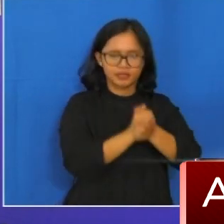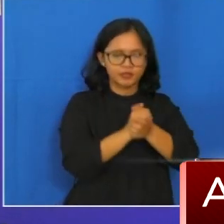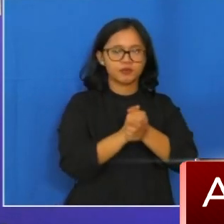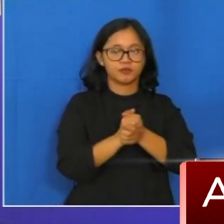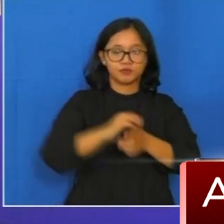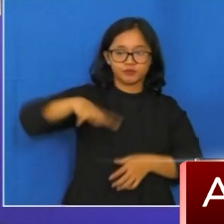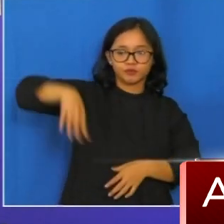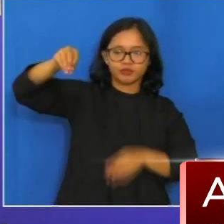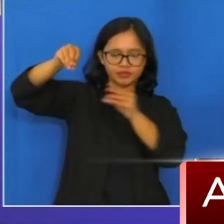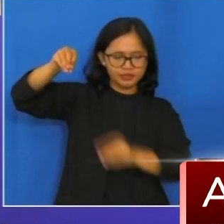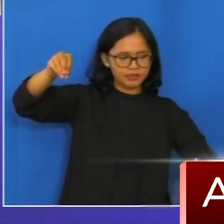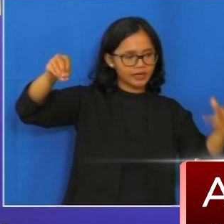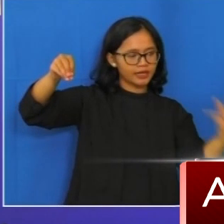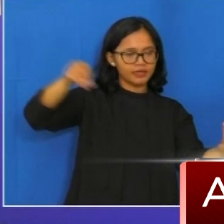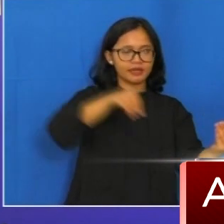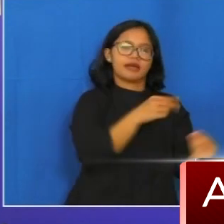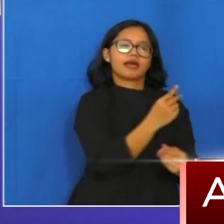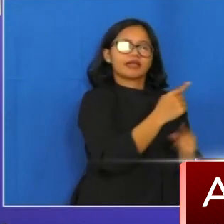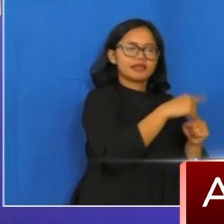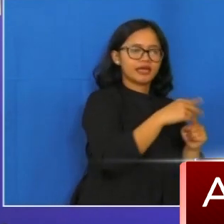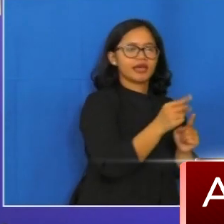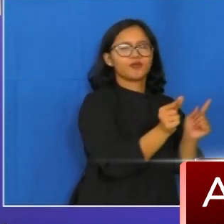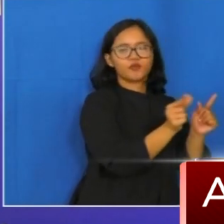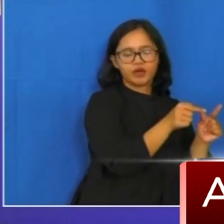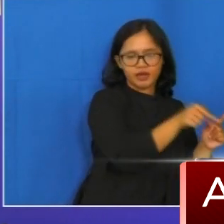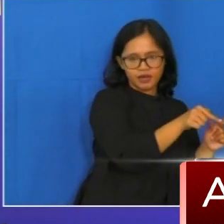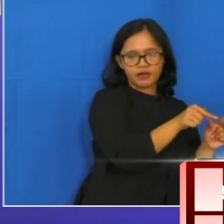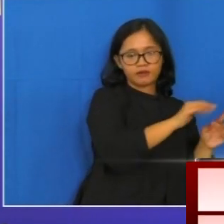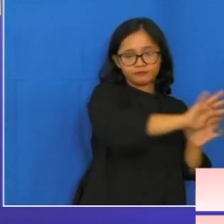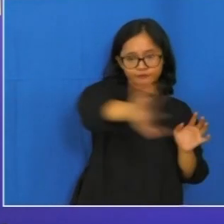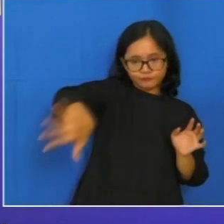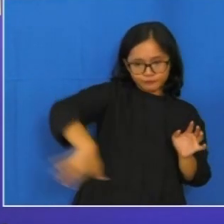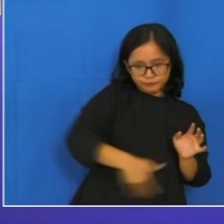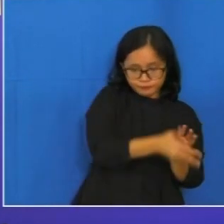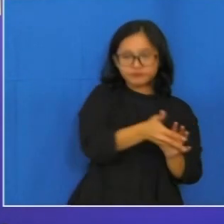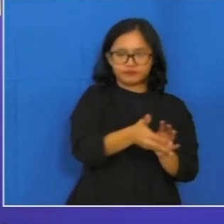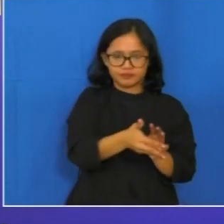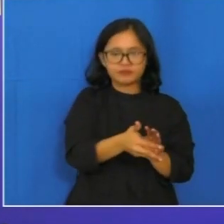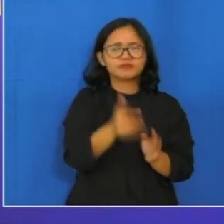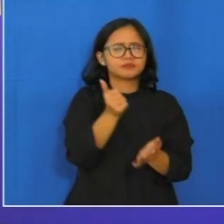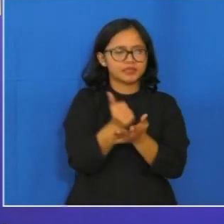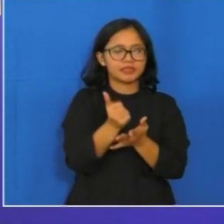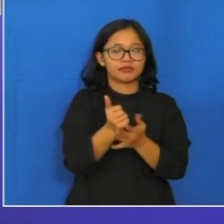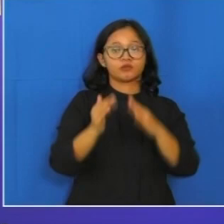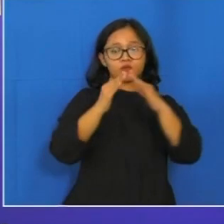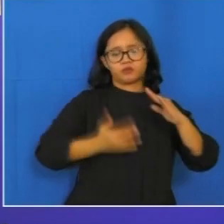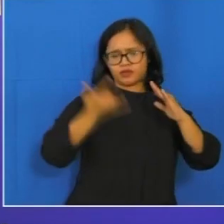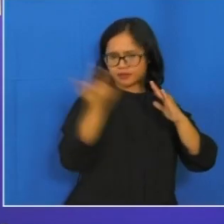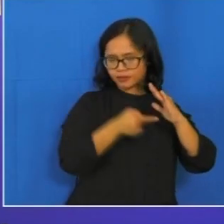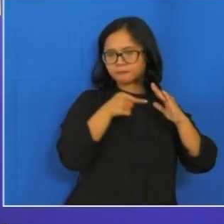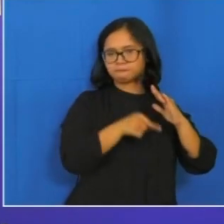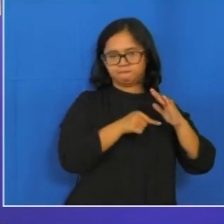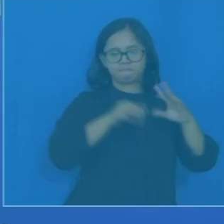pusat sampai ke desa dan rtrw keluarga tetap di rumah